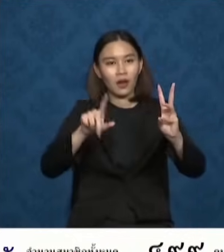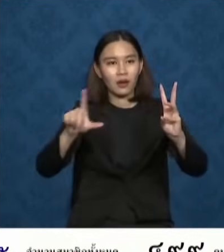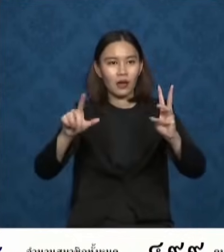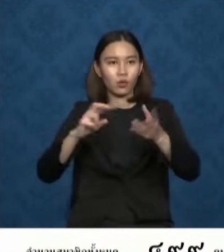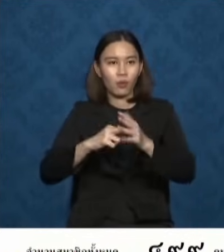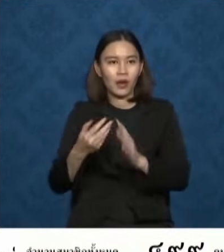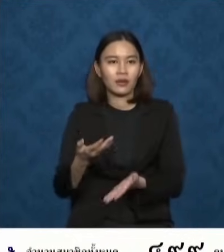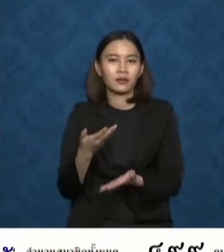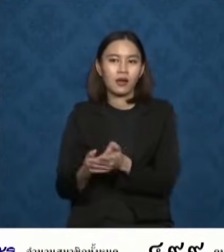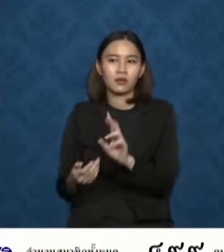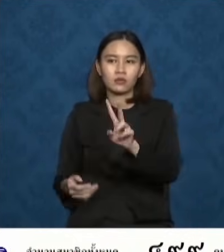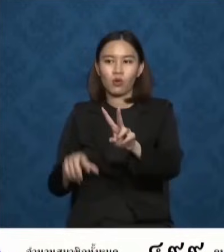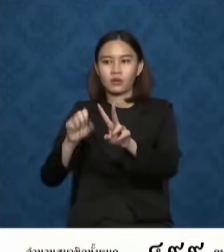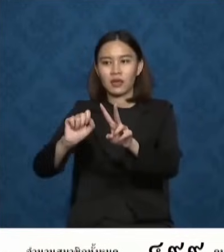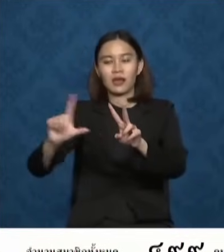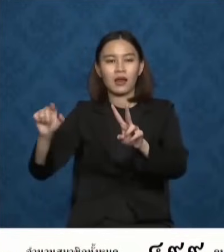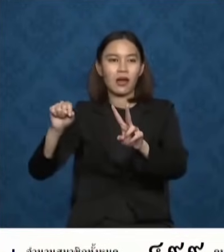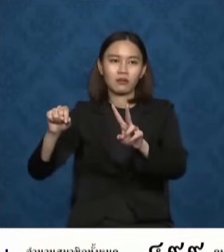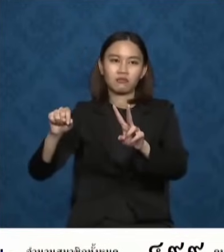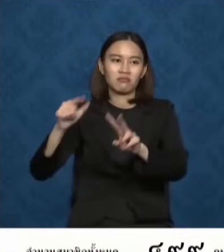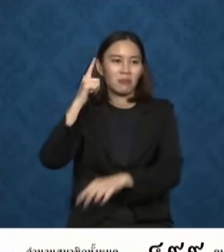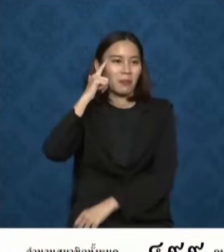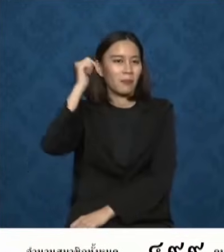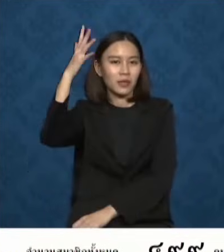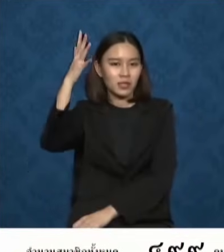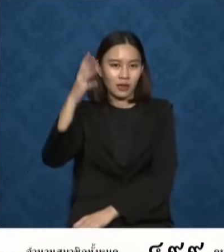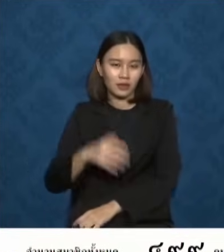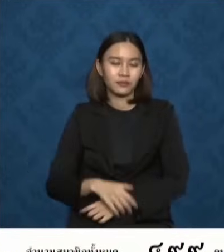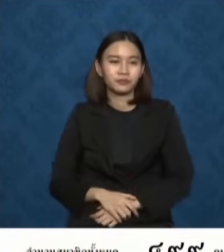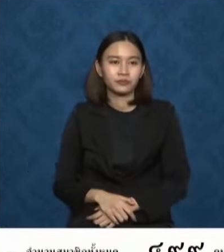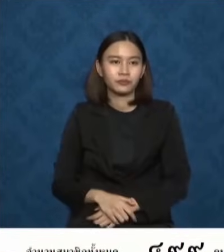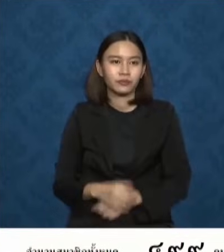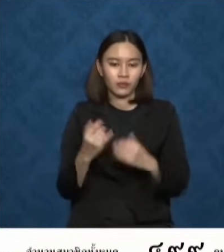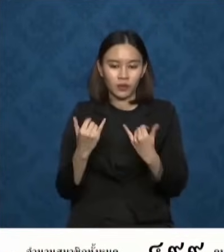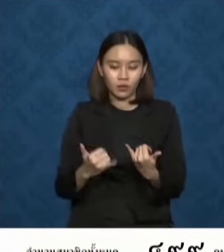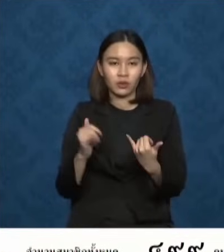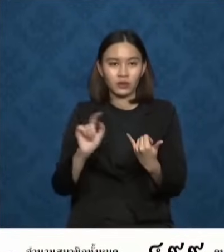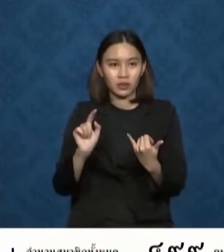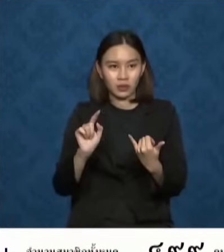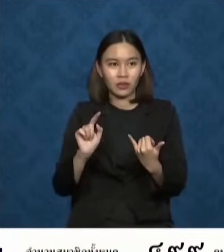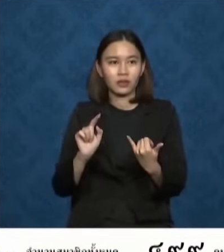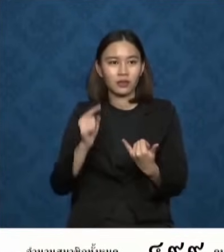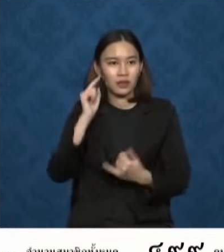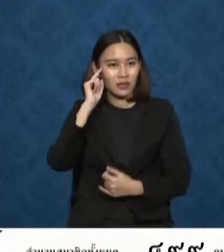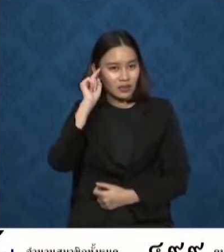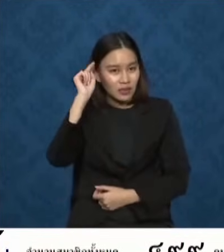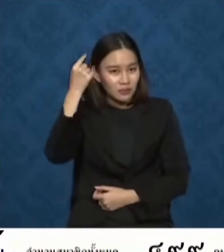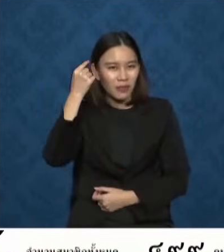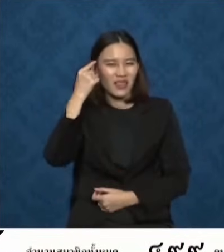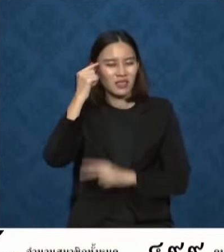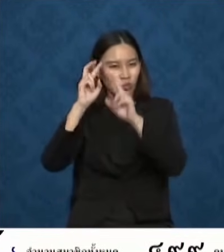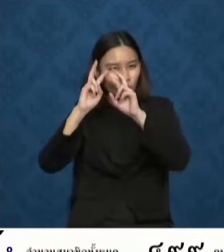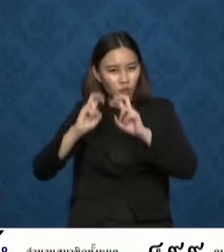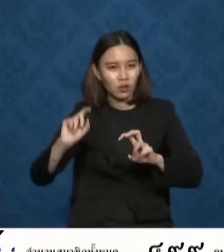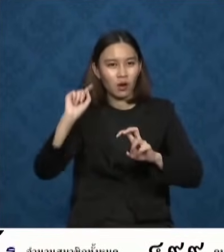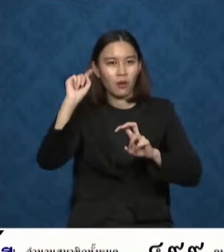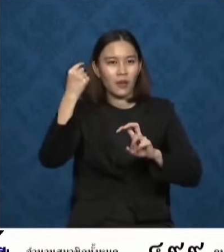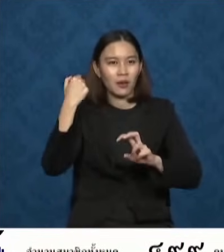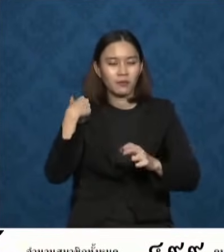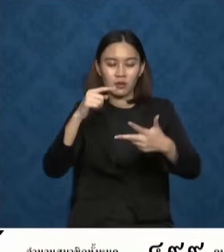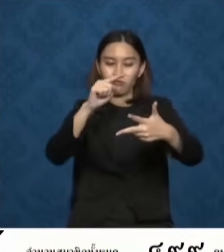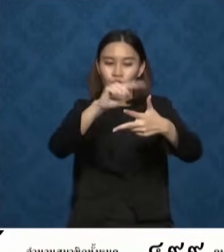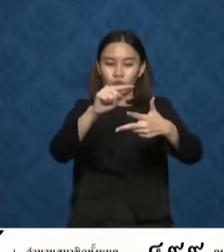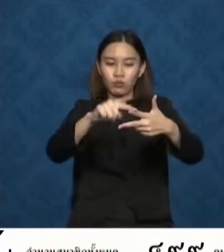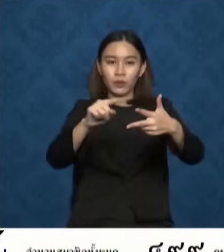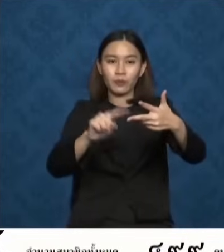ล้วเสีย 200,000 ล้านเนี่ยไม่ฉลาดวันนี้จึงคิดเรื่องนี้อย่างรอบคอบยึด3หลักที่ผมบ